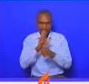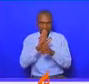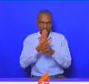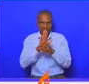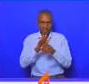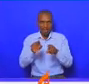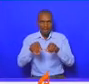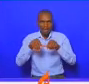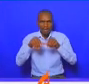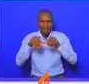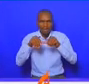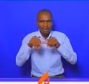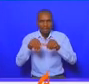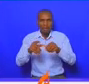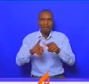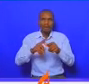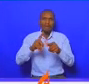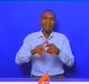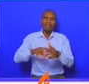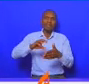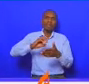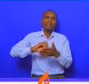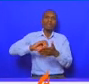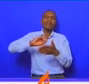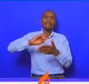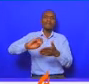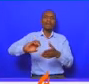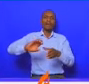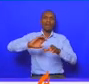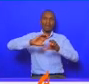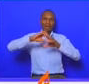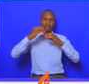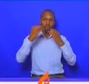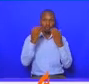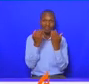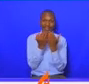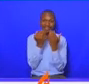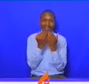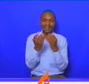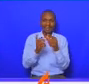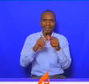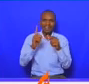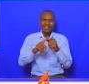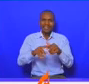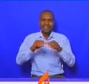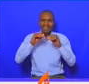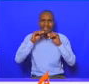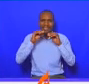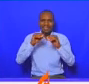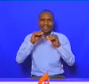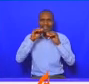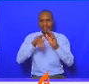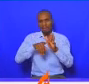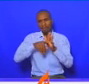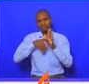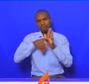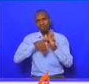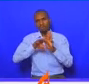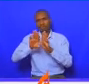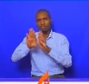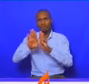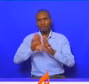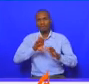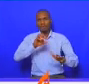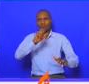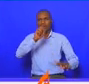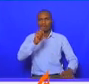Mwene nchirea mwio kwa hirani ya gochia ase, eso saya tinike kiombe. Kia mworo kerilio, yobole miurosagia rua Southern Kenya,